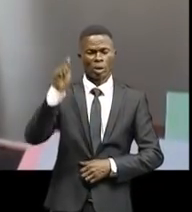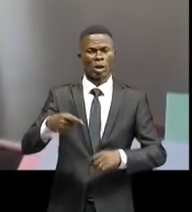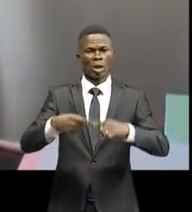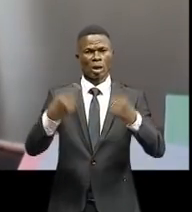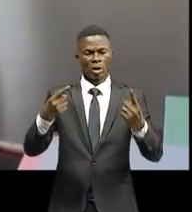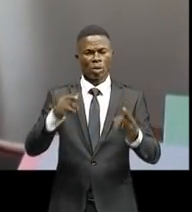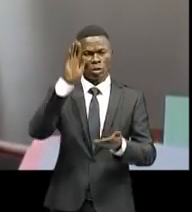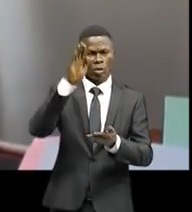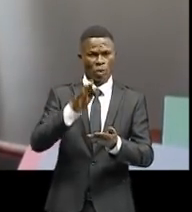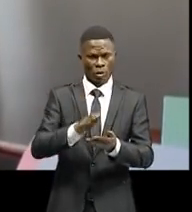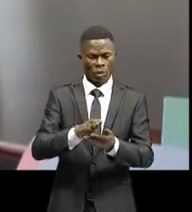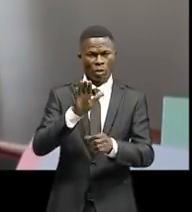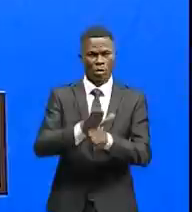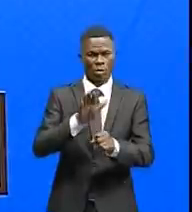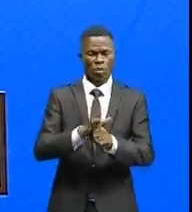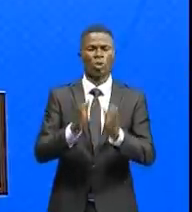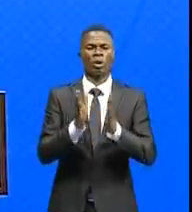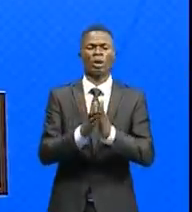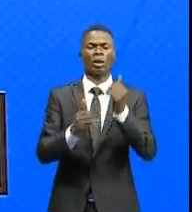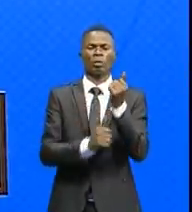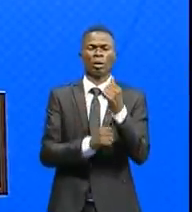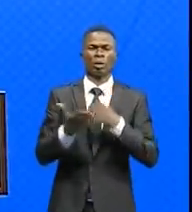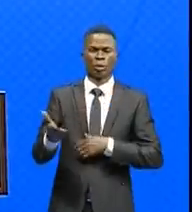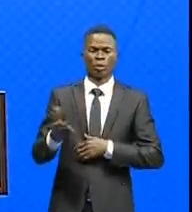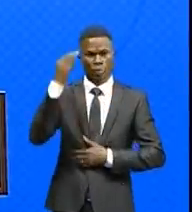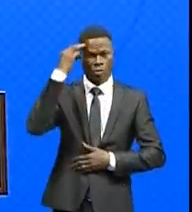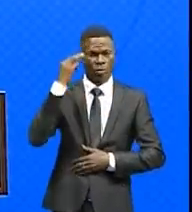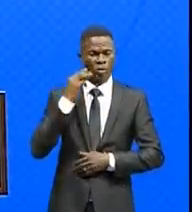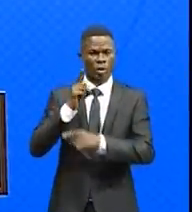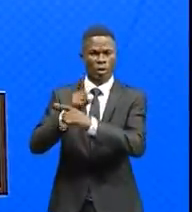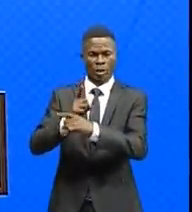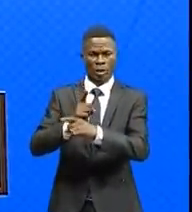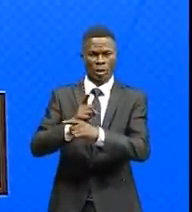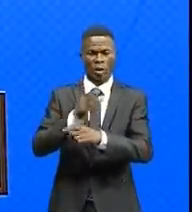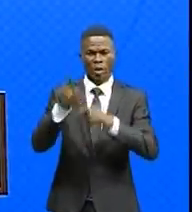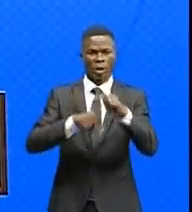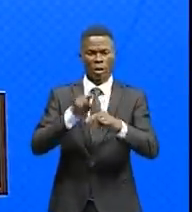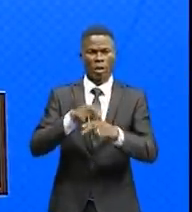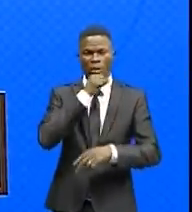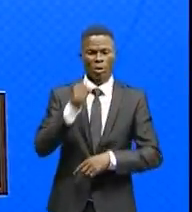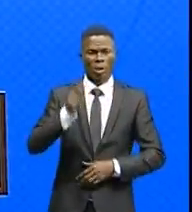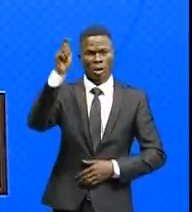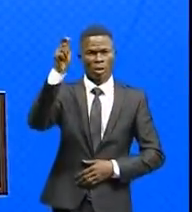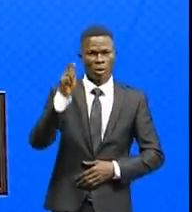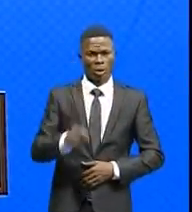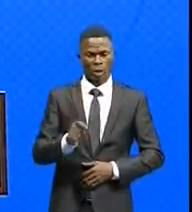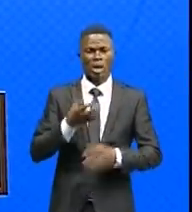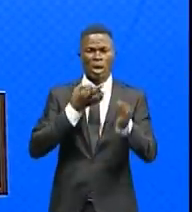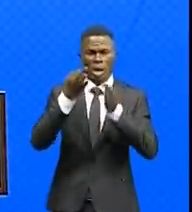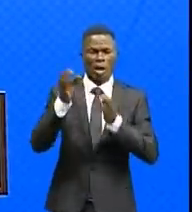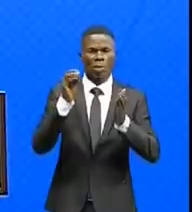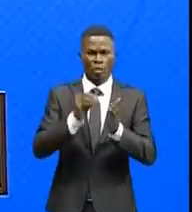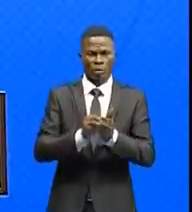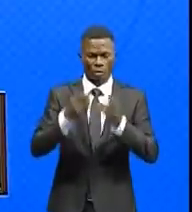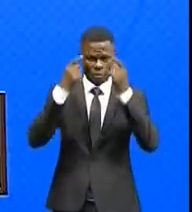et la reddition de plusieurs dizaines. Le ministre de la Défense nationale et ancien combattant a réitéré